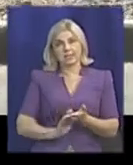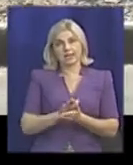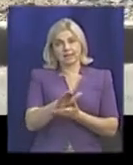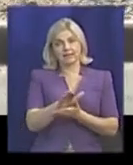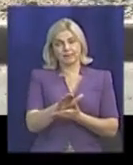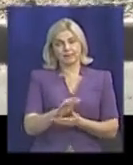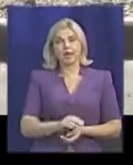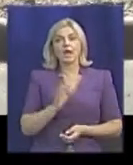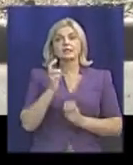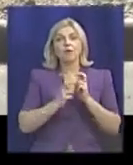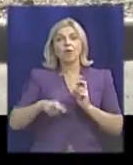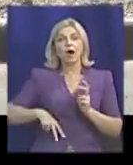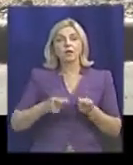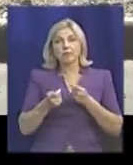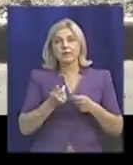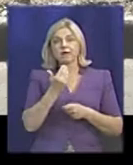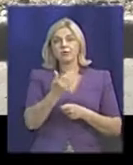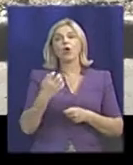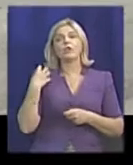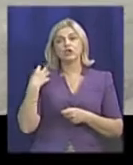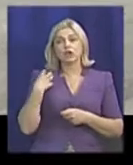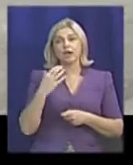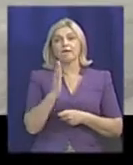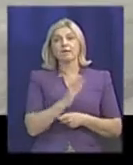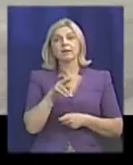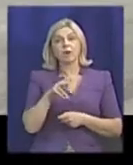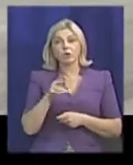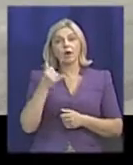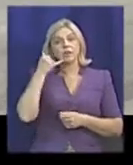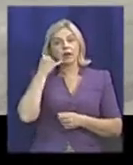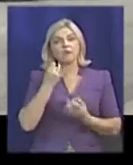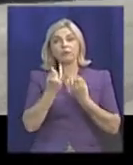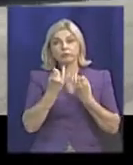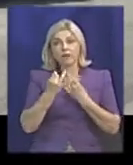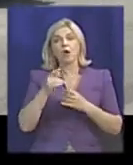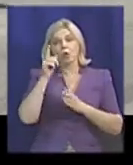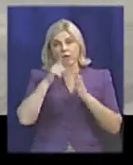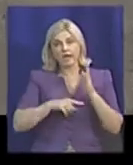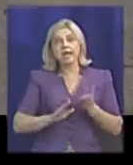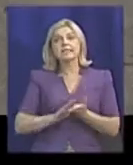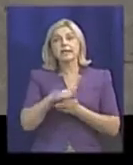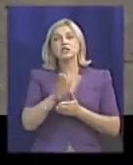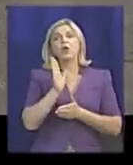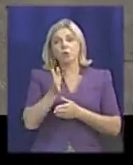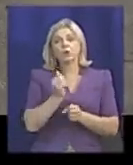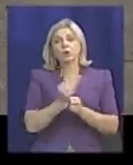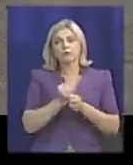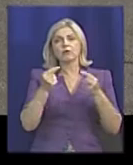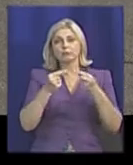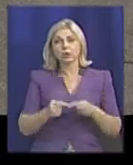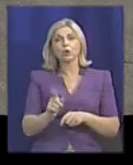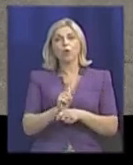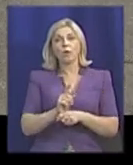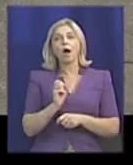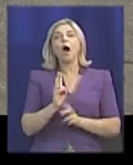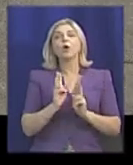У заводській адміністрації її очільник Віктор Дмитрук, щоправда, у телефонній розмові запевнив, з'їзди будуть зроблені згідно з нормами. А хто